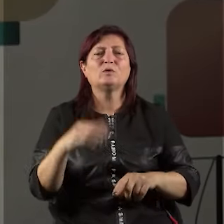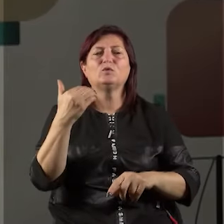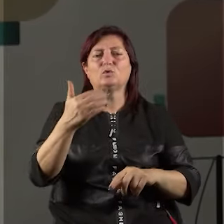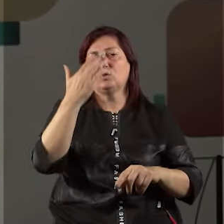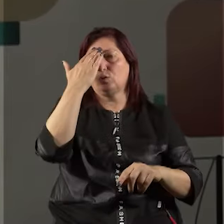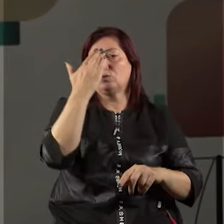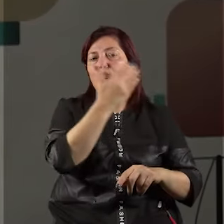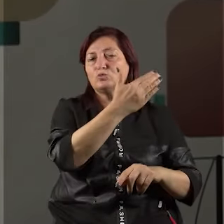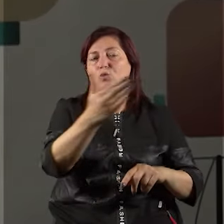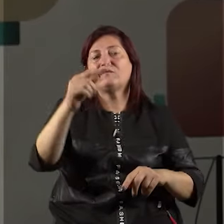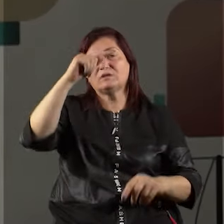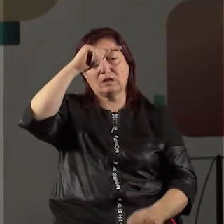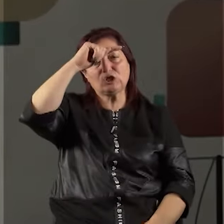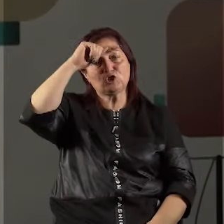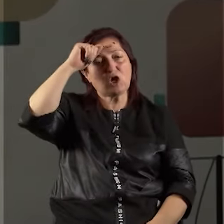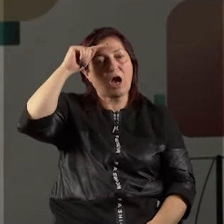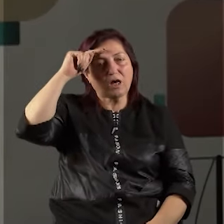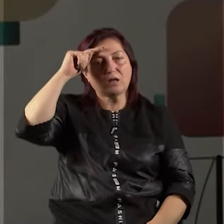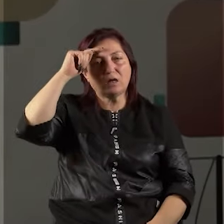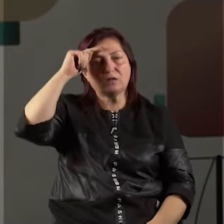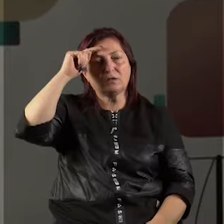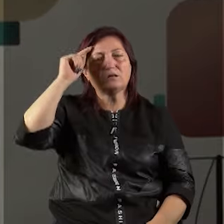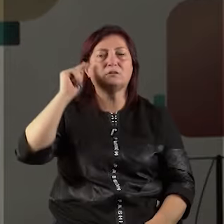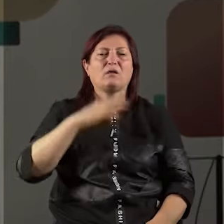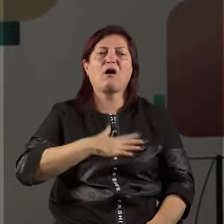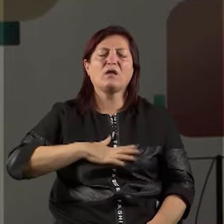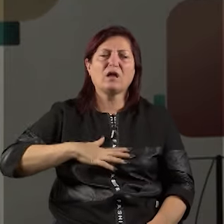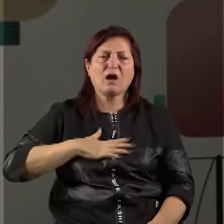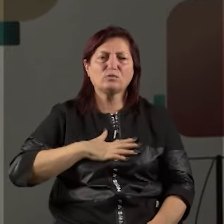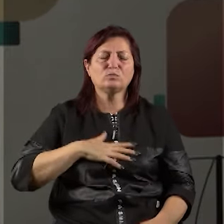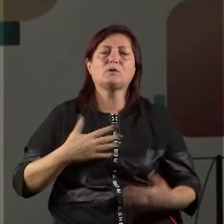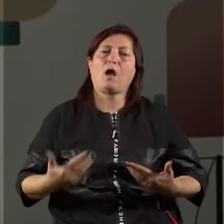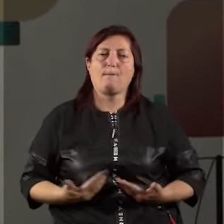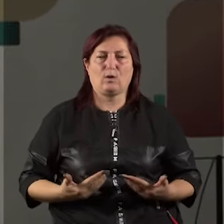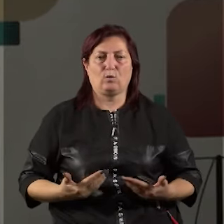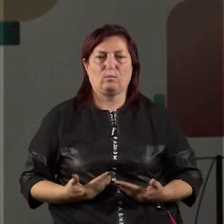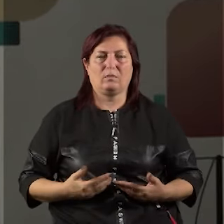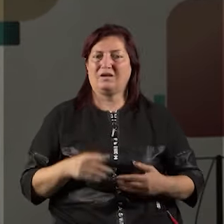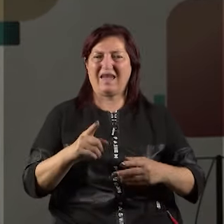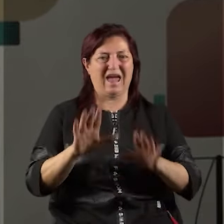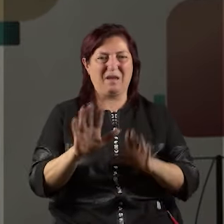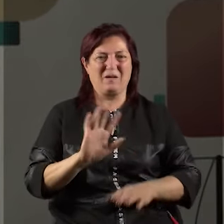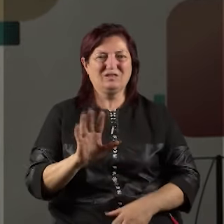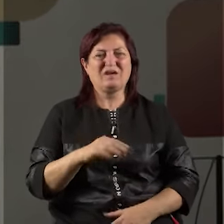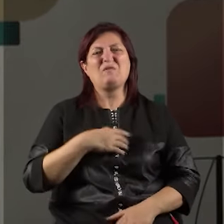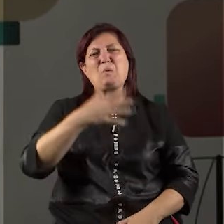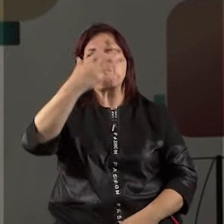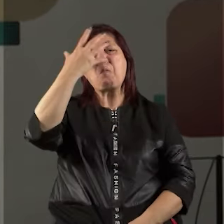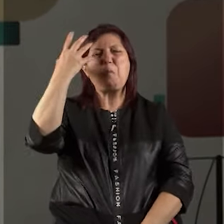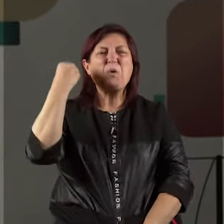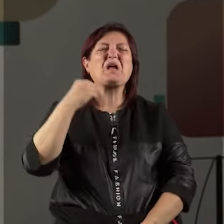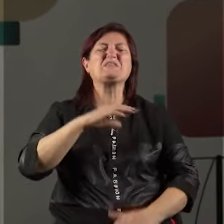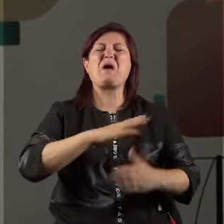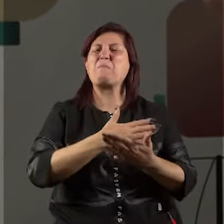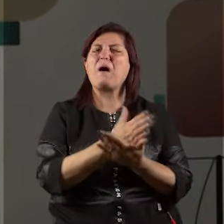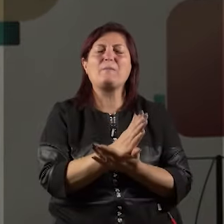ժողովրդի ճակատագրի, այսպես ասած, անհանգստությամբ է ապրում, այնպես չի, որ մոռացած ամեն ինչ